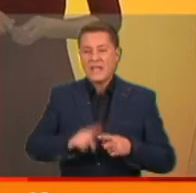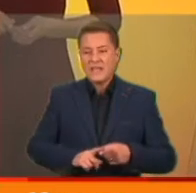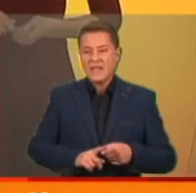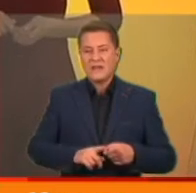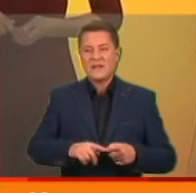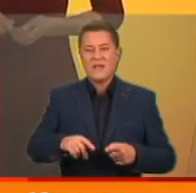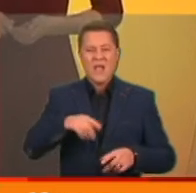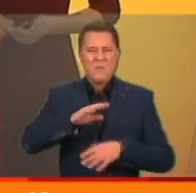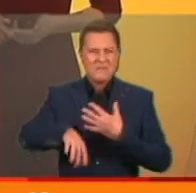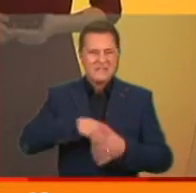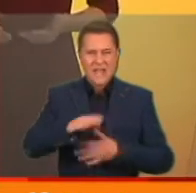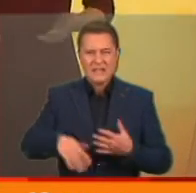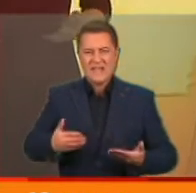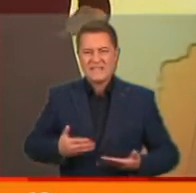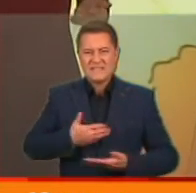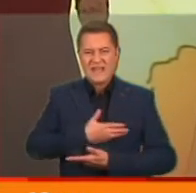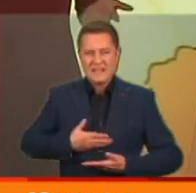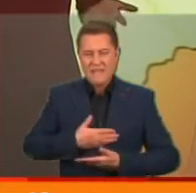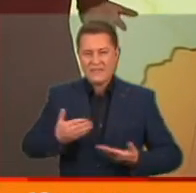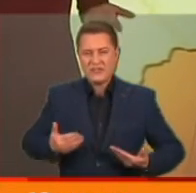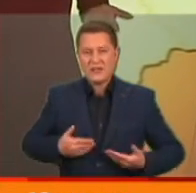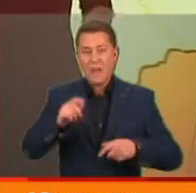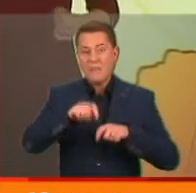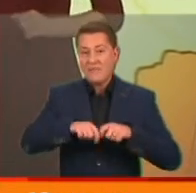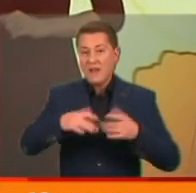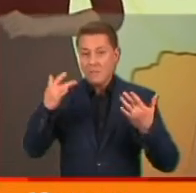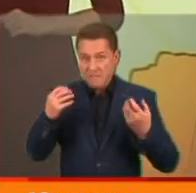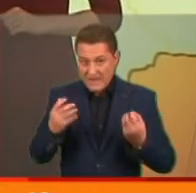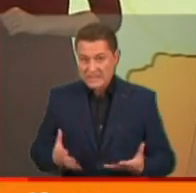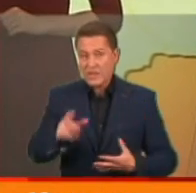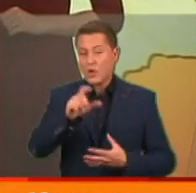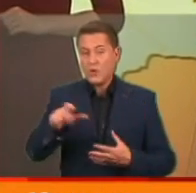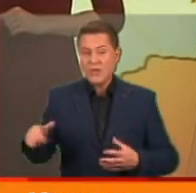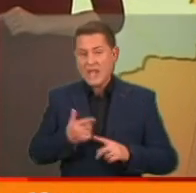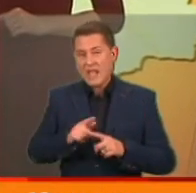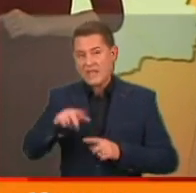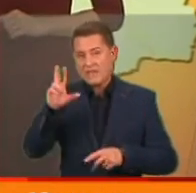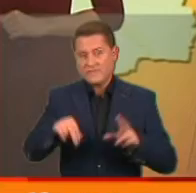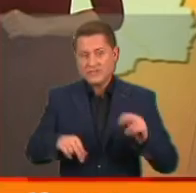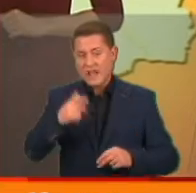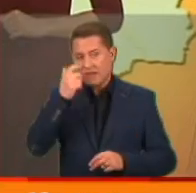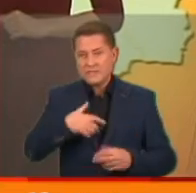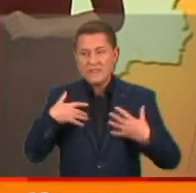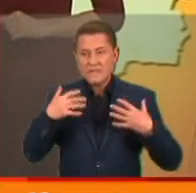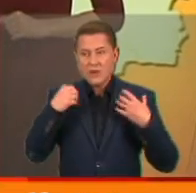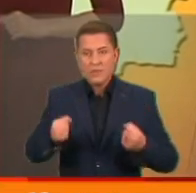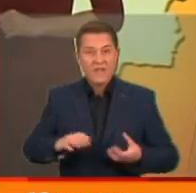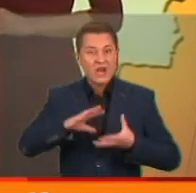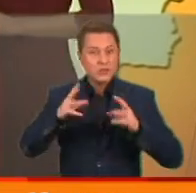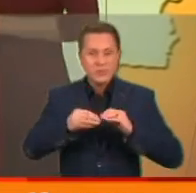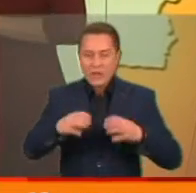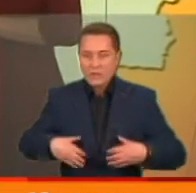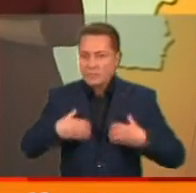безладне статеве життя. Організація перевірила випадкових людей, які мали себе за здорових. Результати